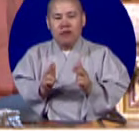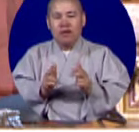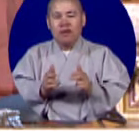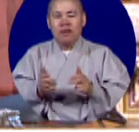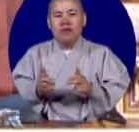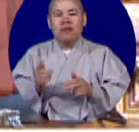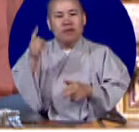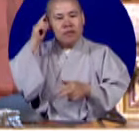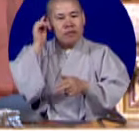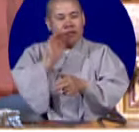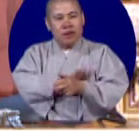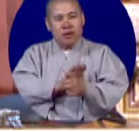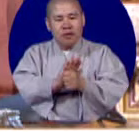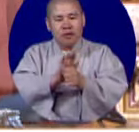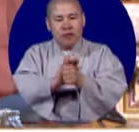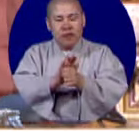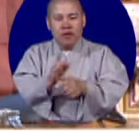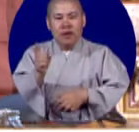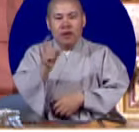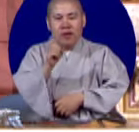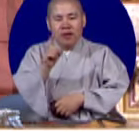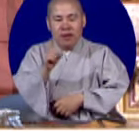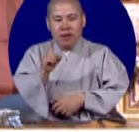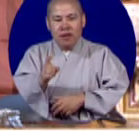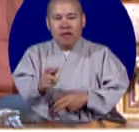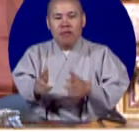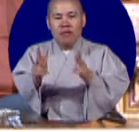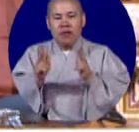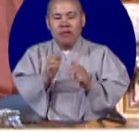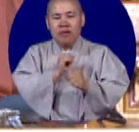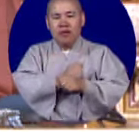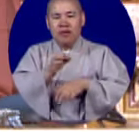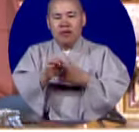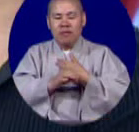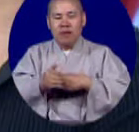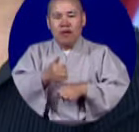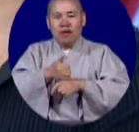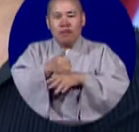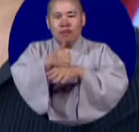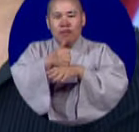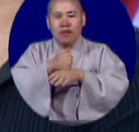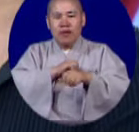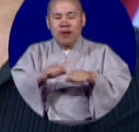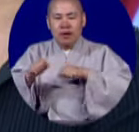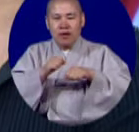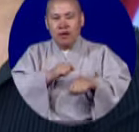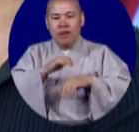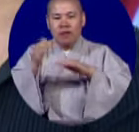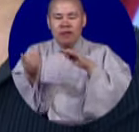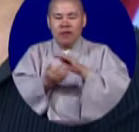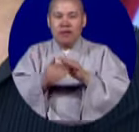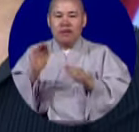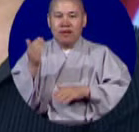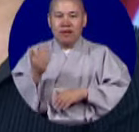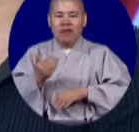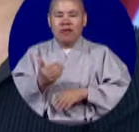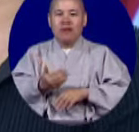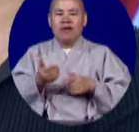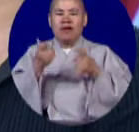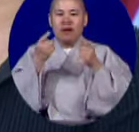행으로서 보살도가 완성이 돼요. 그래 되면 이제 성불이